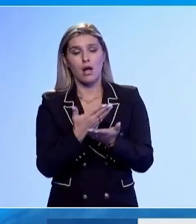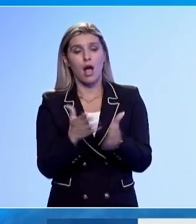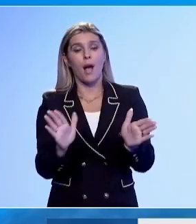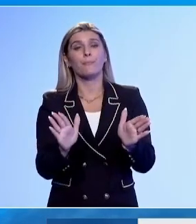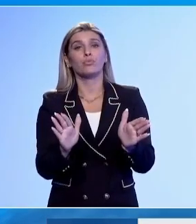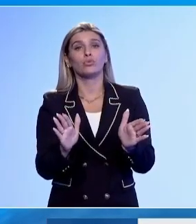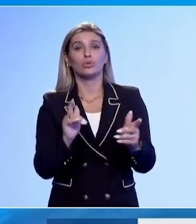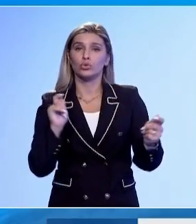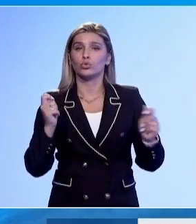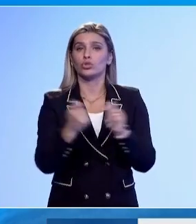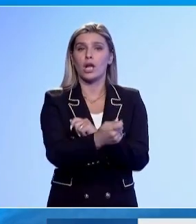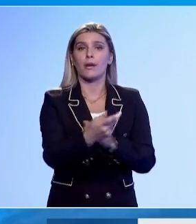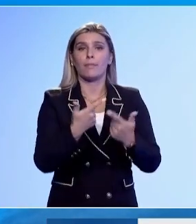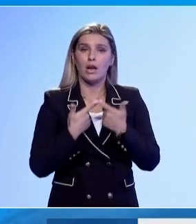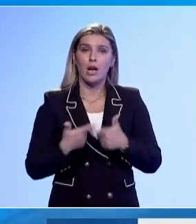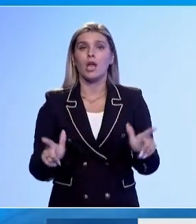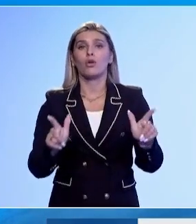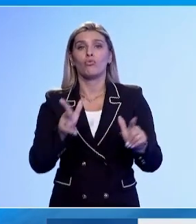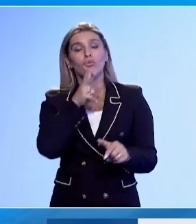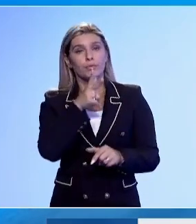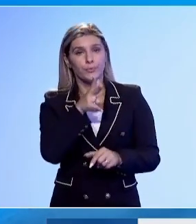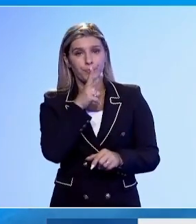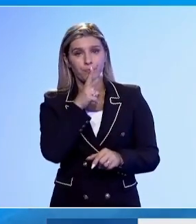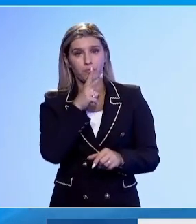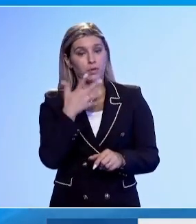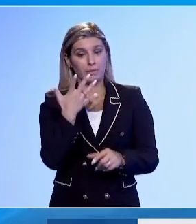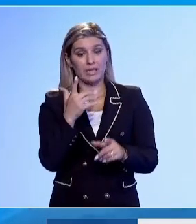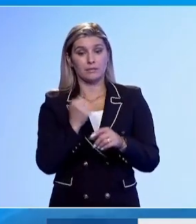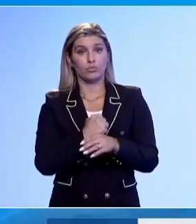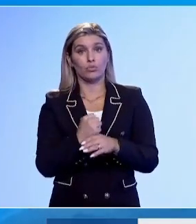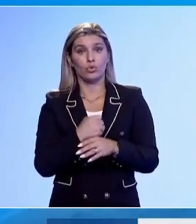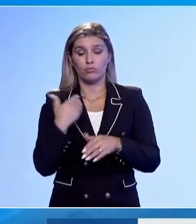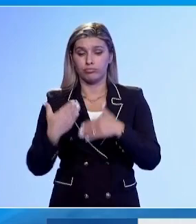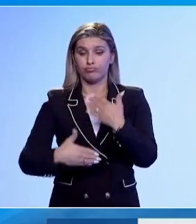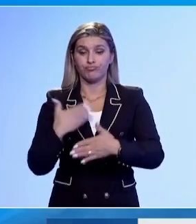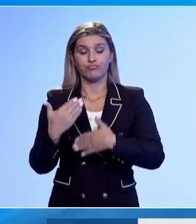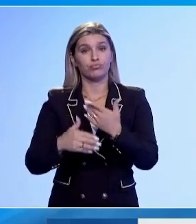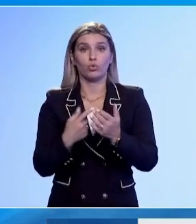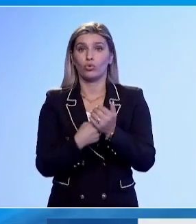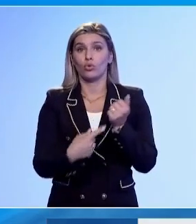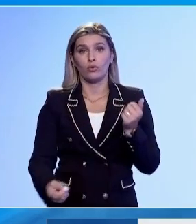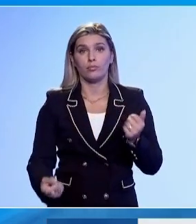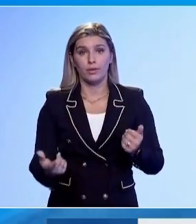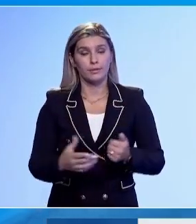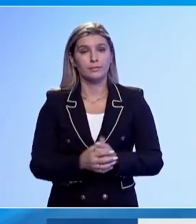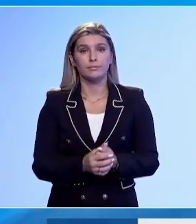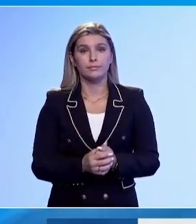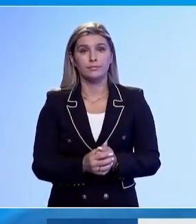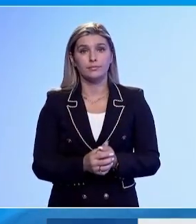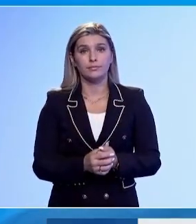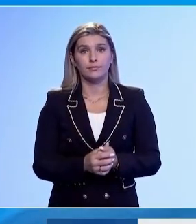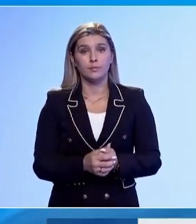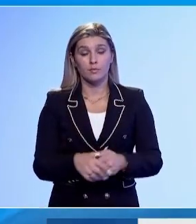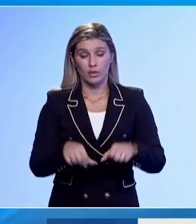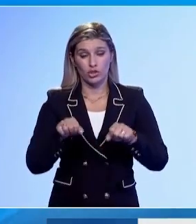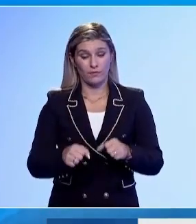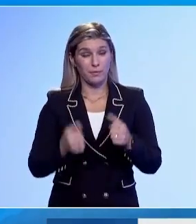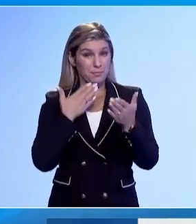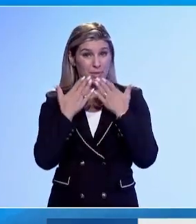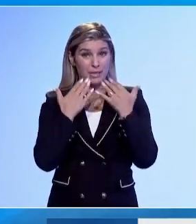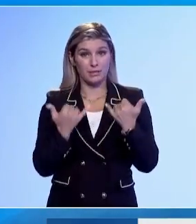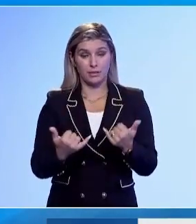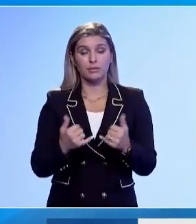kësaj reforme. E koha po kalon, koha që kalon është kohë humbur. Qeveria në këtë mbledhje ndon